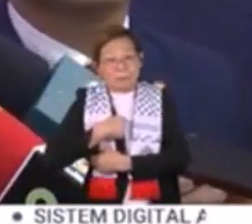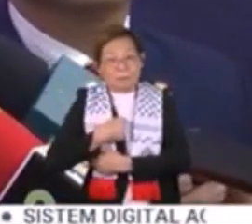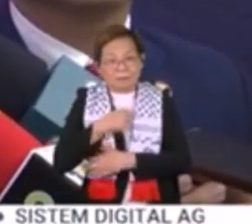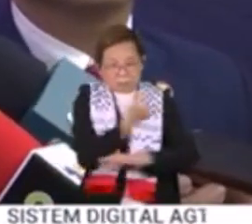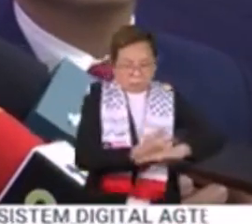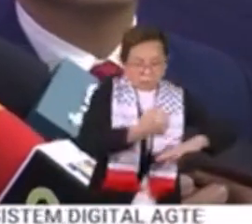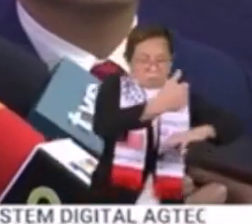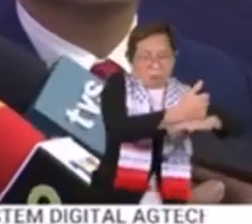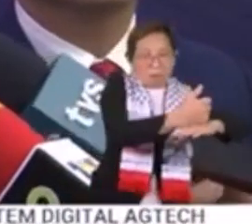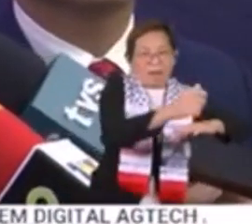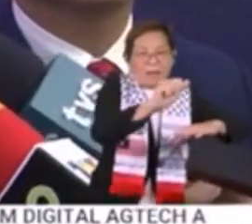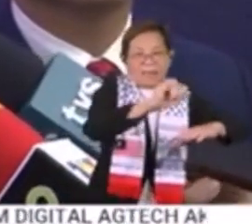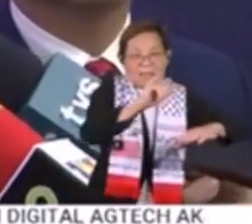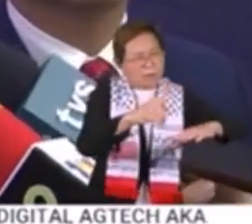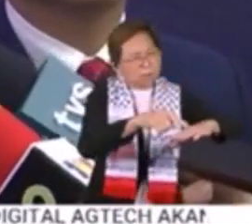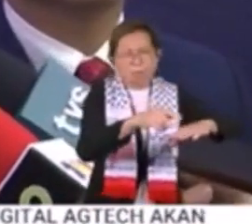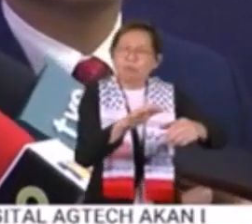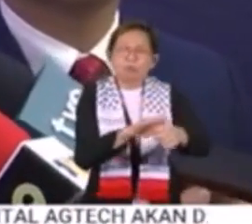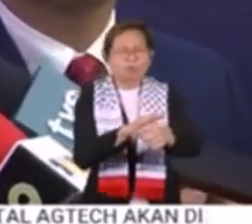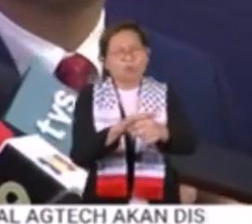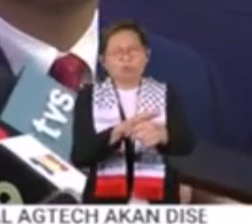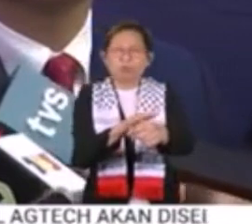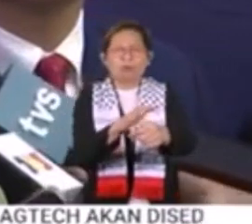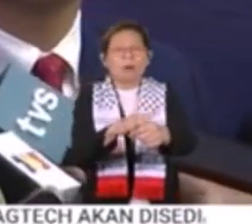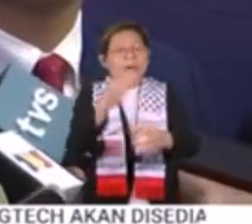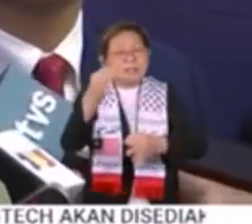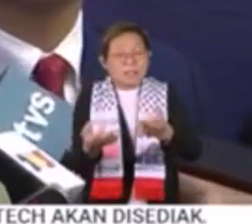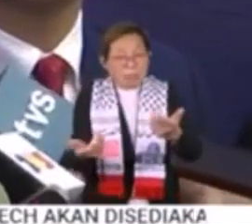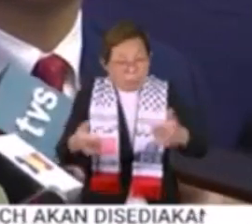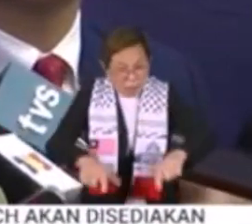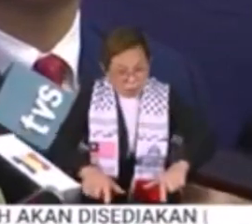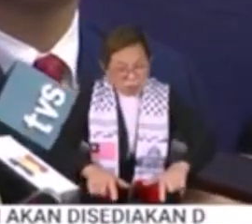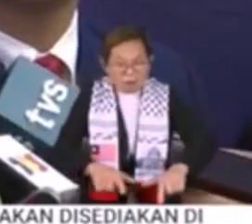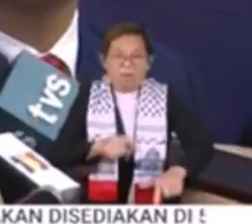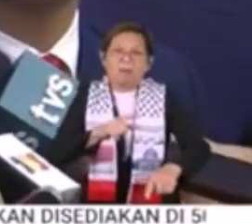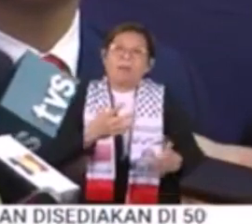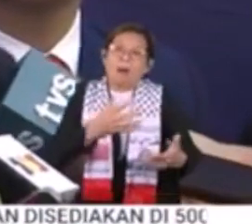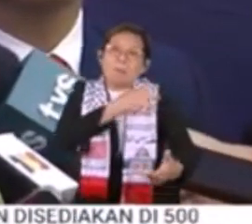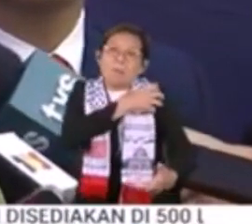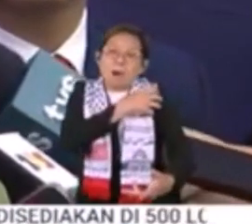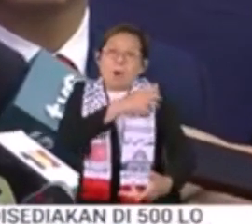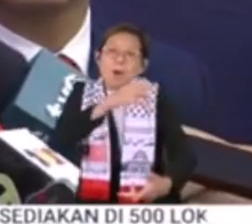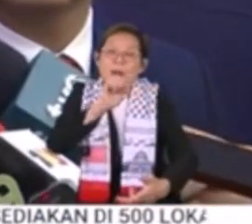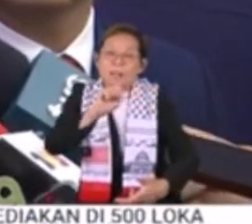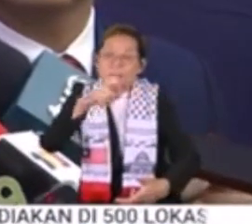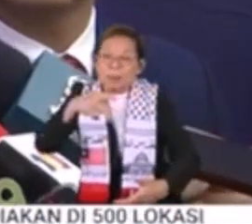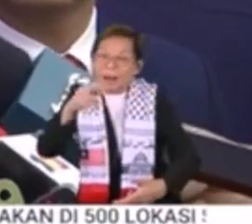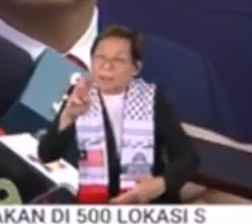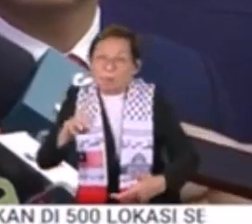set up yang ada sekarang ni sudah memadai, di mana sekiranya berlaku salah laku oleh pegawai SPRM, kita